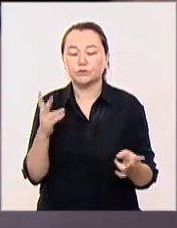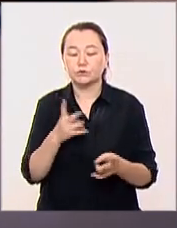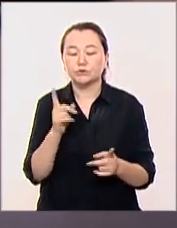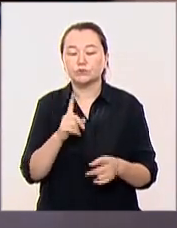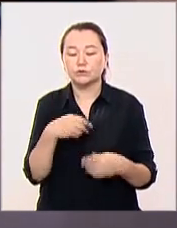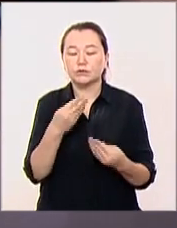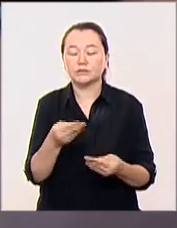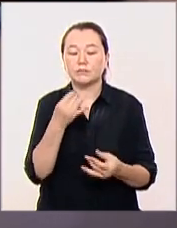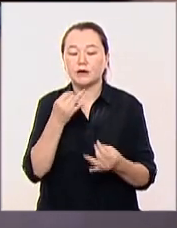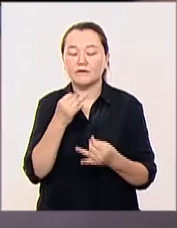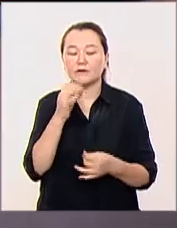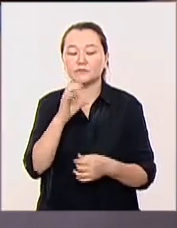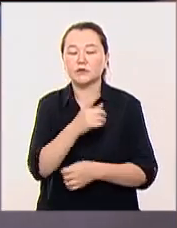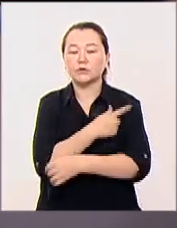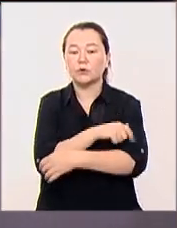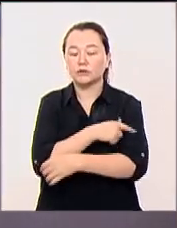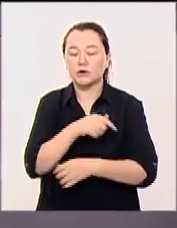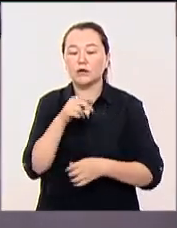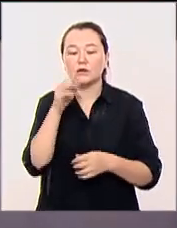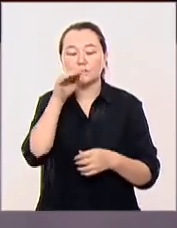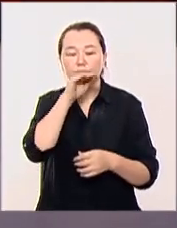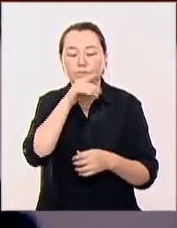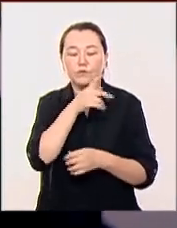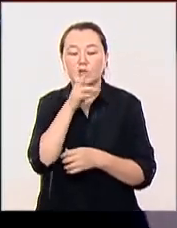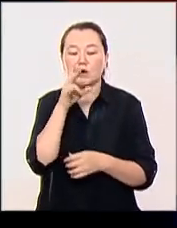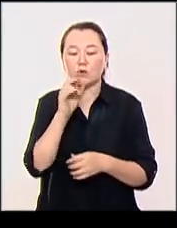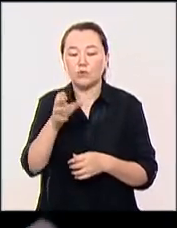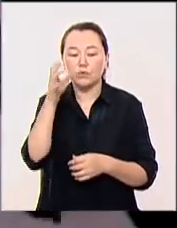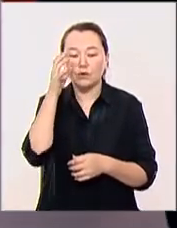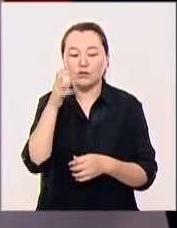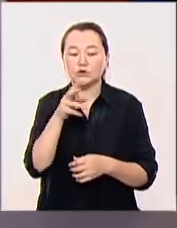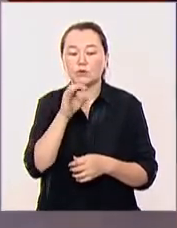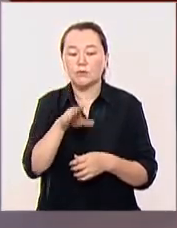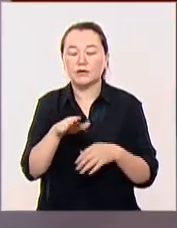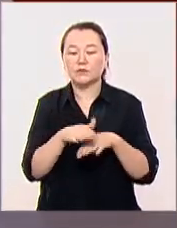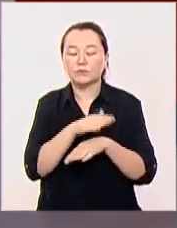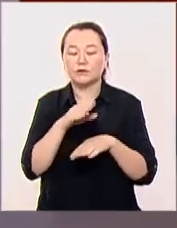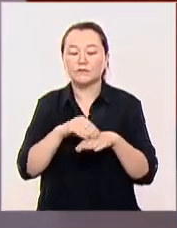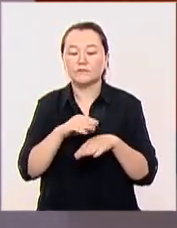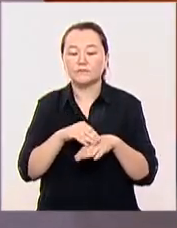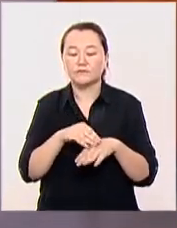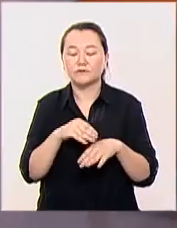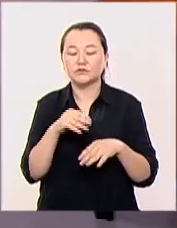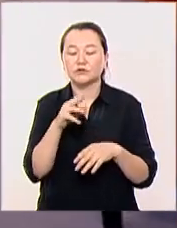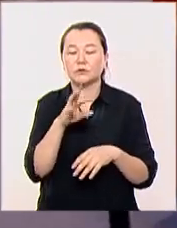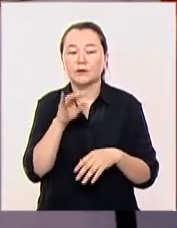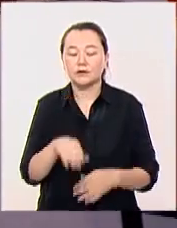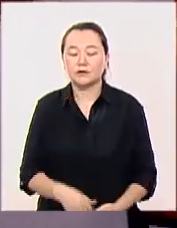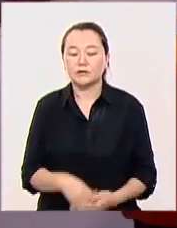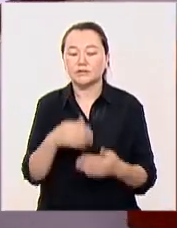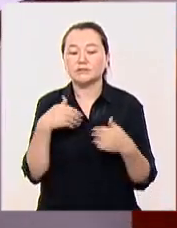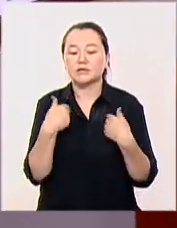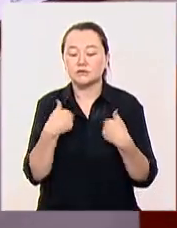даст, поговорим с доктором политических наук Жомартом Симтиковым. Добрый вечер, Жомарт Кудайбергенович. Здравствуйте,